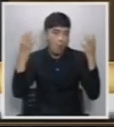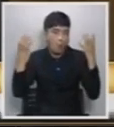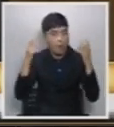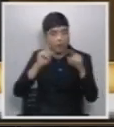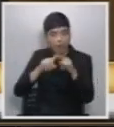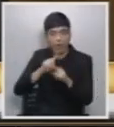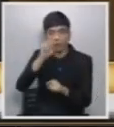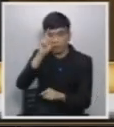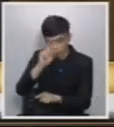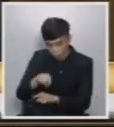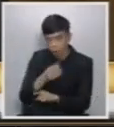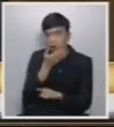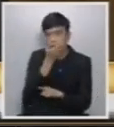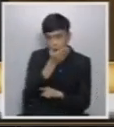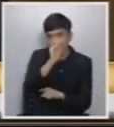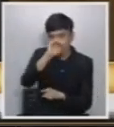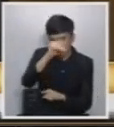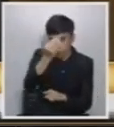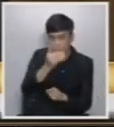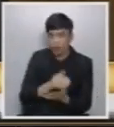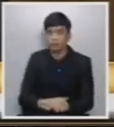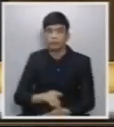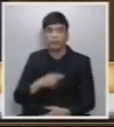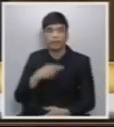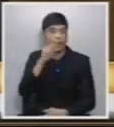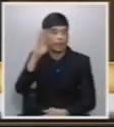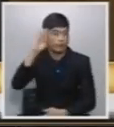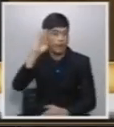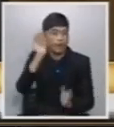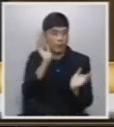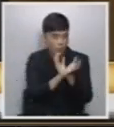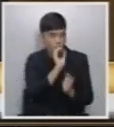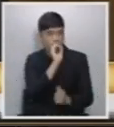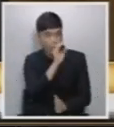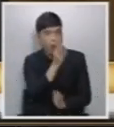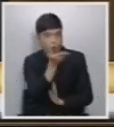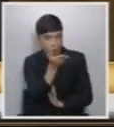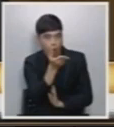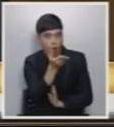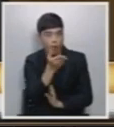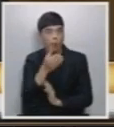านเจ้าหน้าที่คือสถานีตำรวจนะครับแล้วก็มี